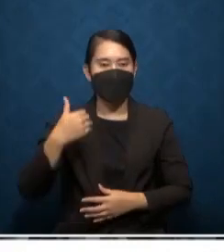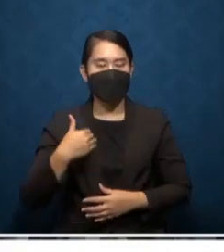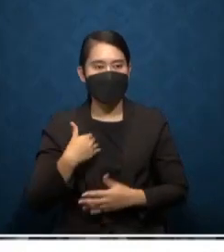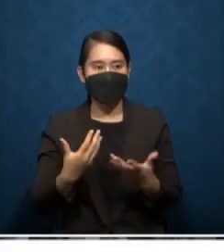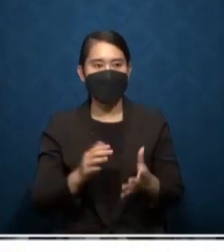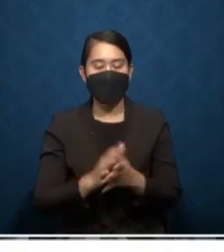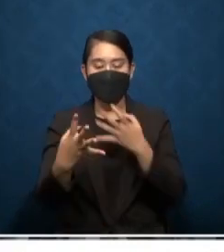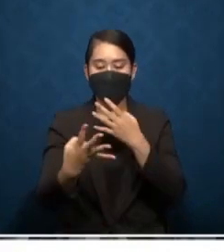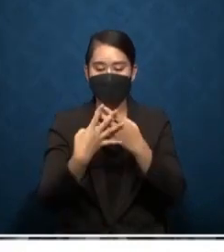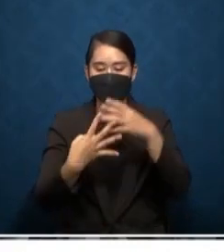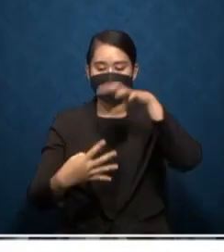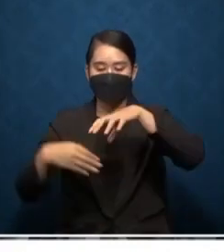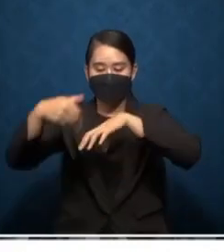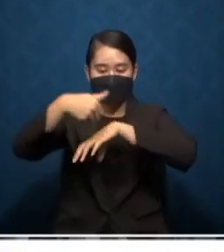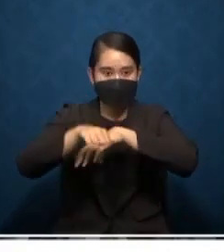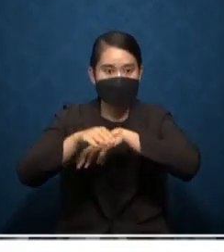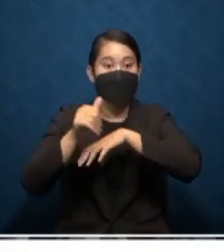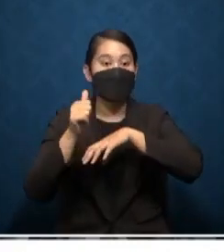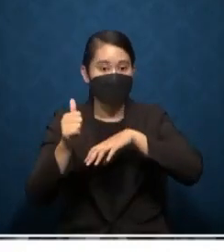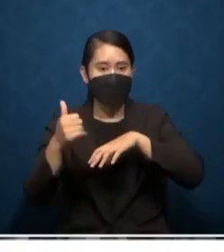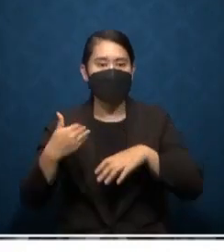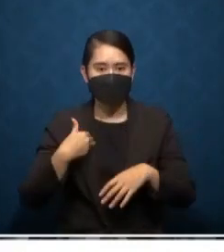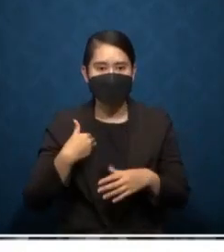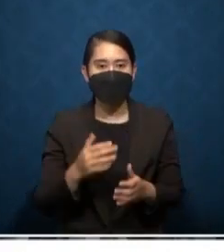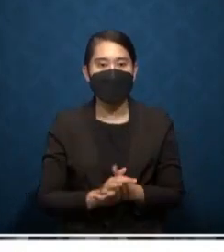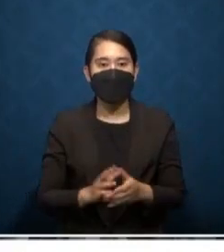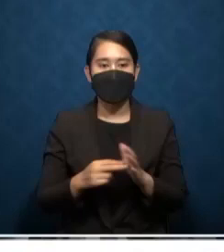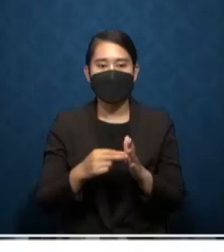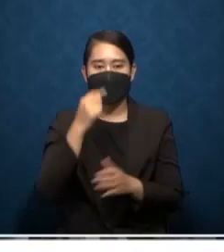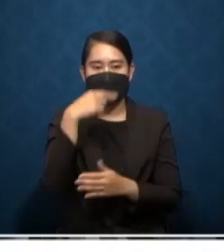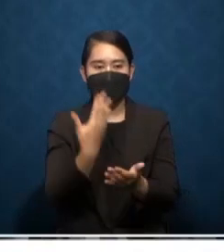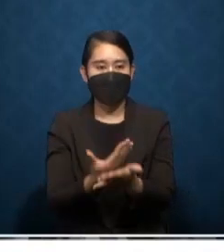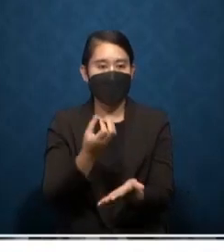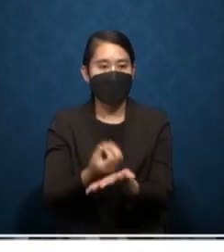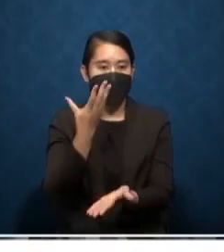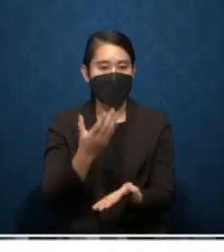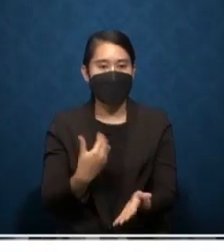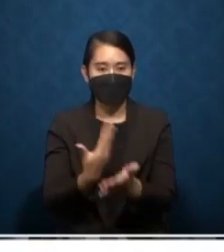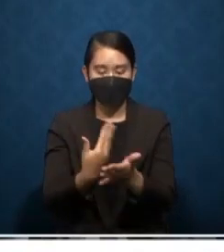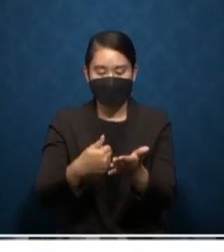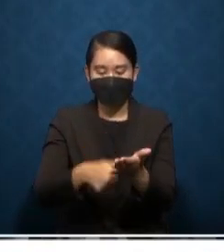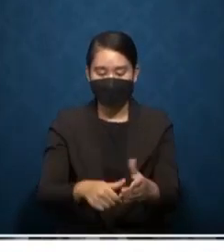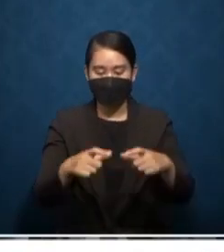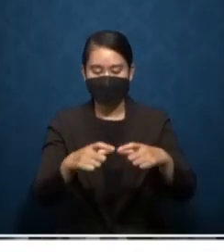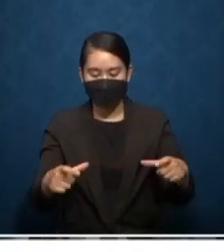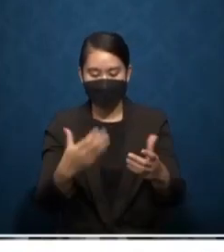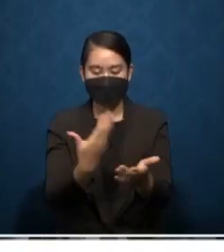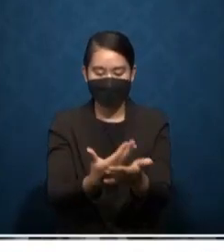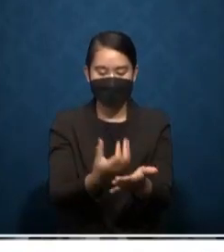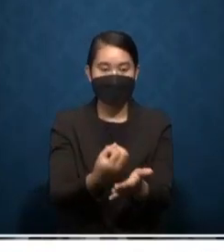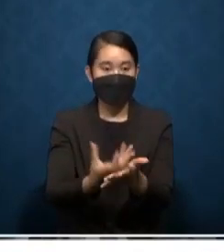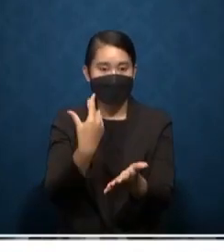คุกได้นะครับ เช่น พวกที่มีเงินมาก แต่เป็นนี่ เคยญเช็เร่งบั่งอะไรบ้าง